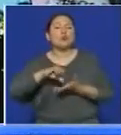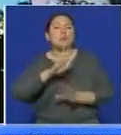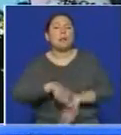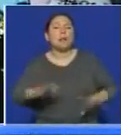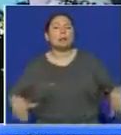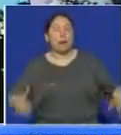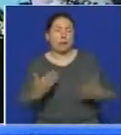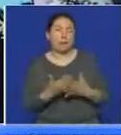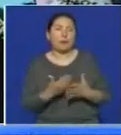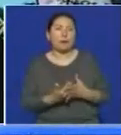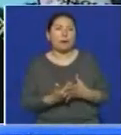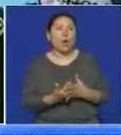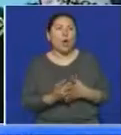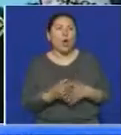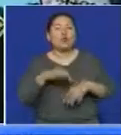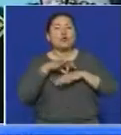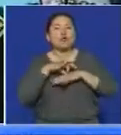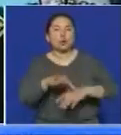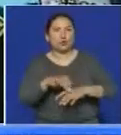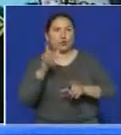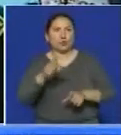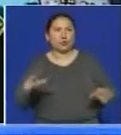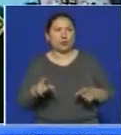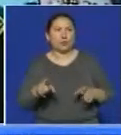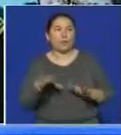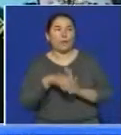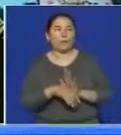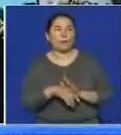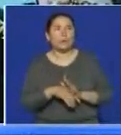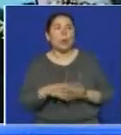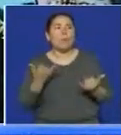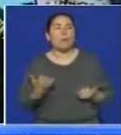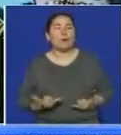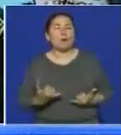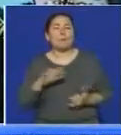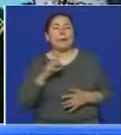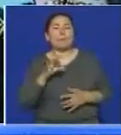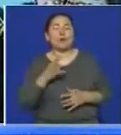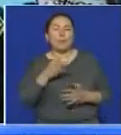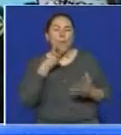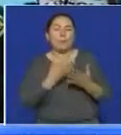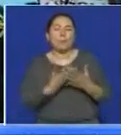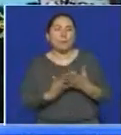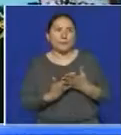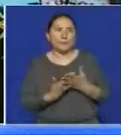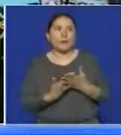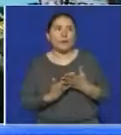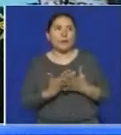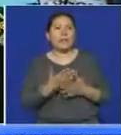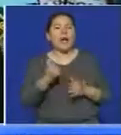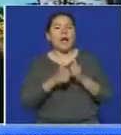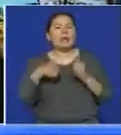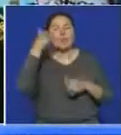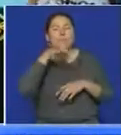балаларымыз, мысалы, жүргізуші бағытында жұмыстанады еще. Оны бүгін тамашалап өздеріңізде көресіздер. Сондықтан да жыл